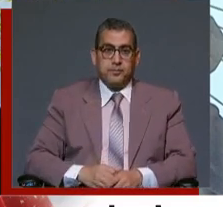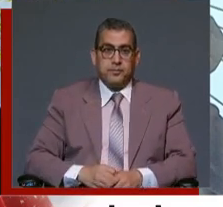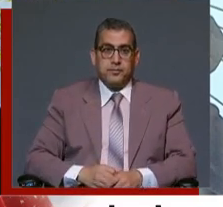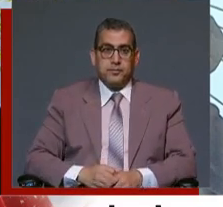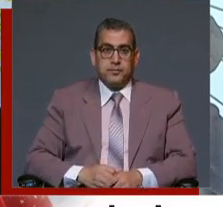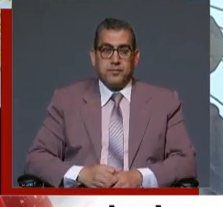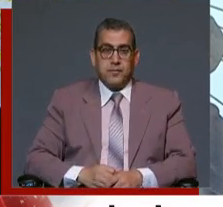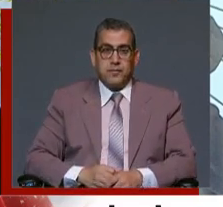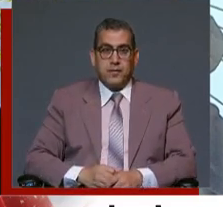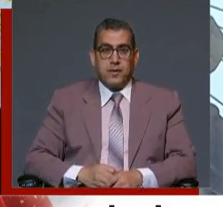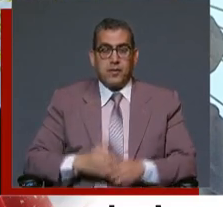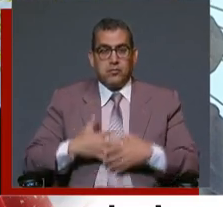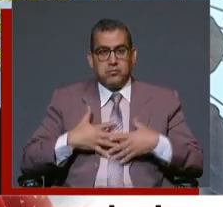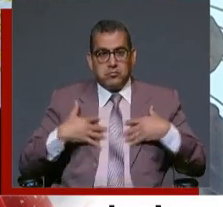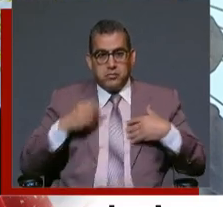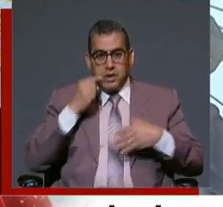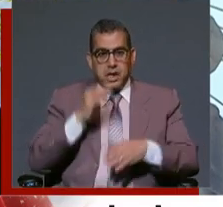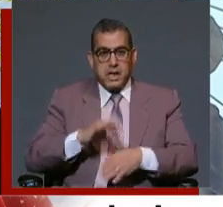يعتاد الإنسان